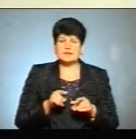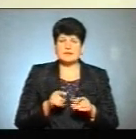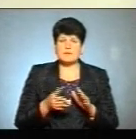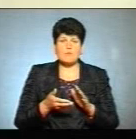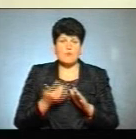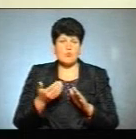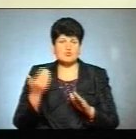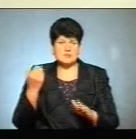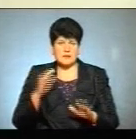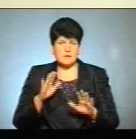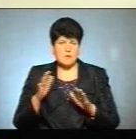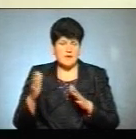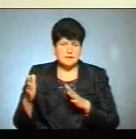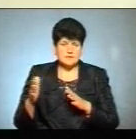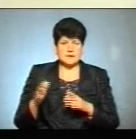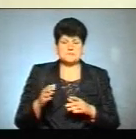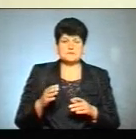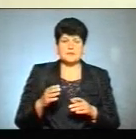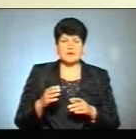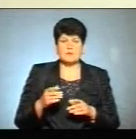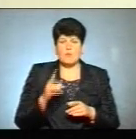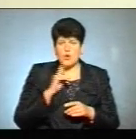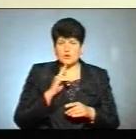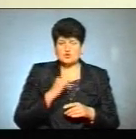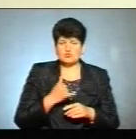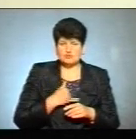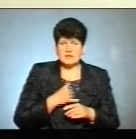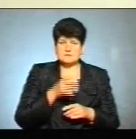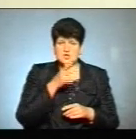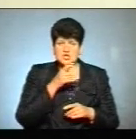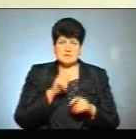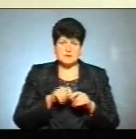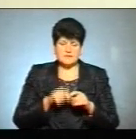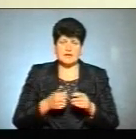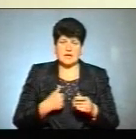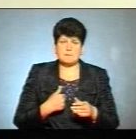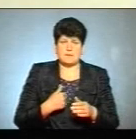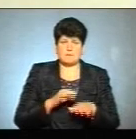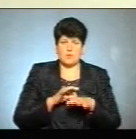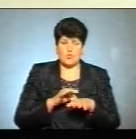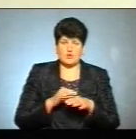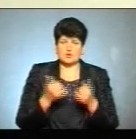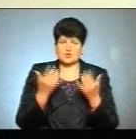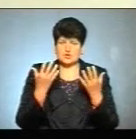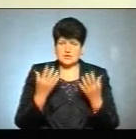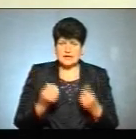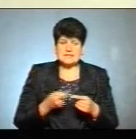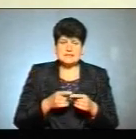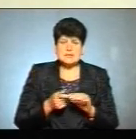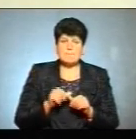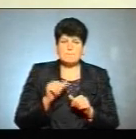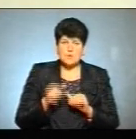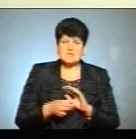моменти, але поки що нас під час перевірки, які ми здійснюємо на сьогоднішній день, це